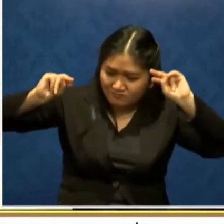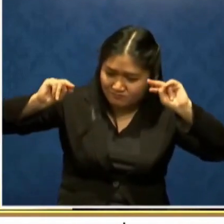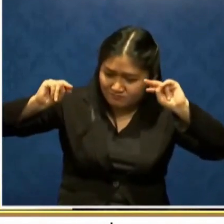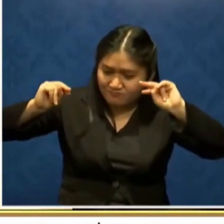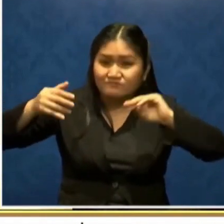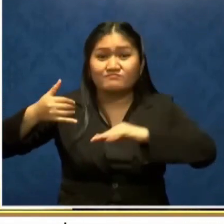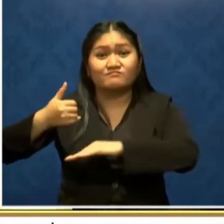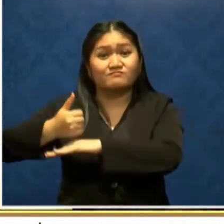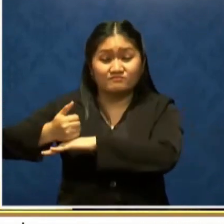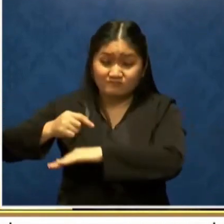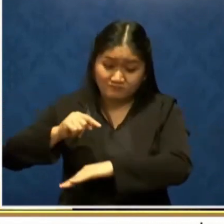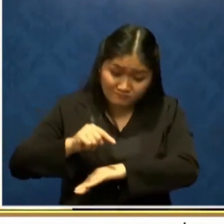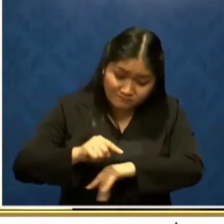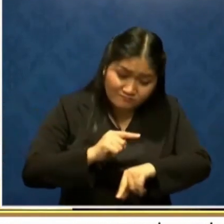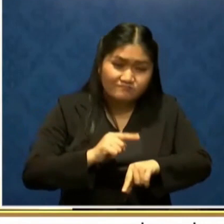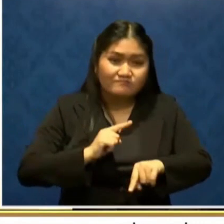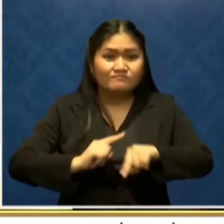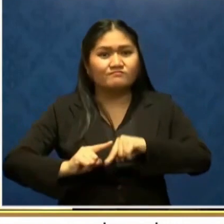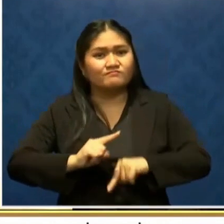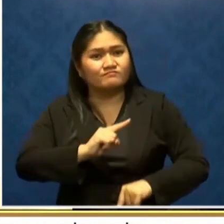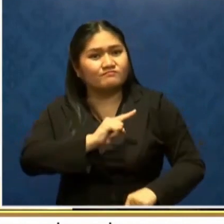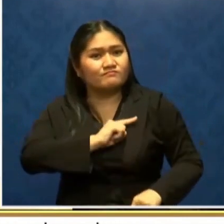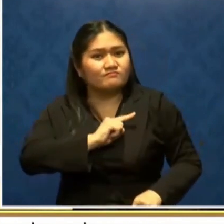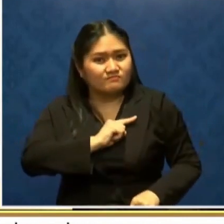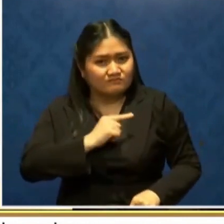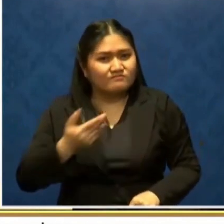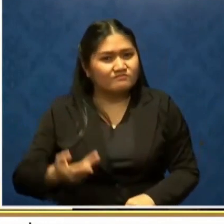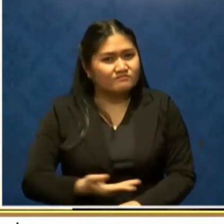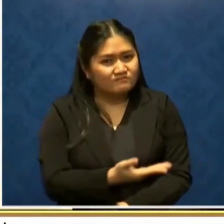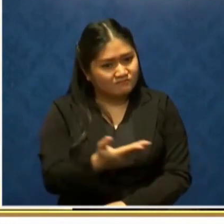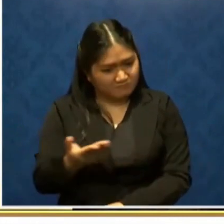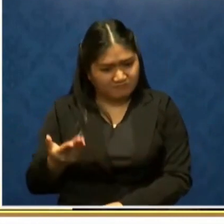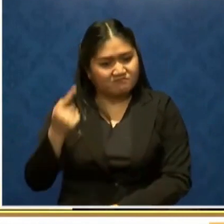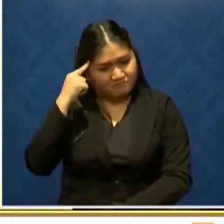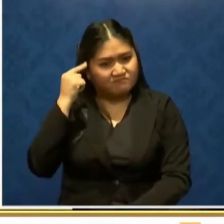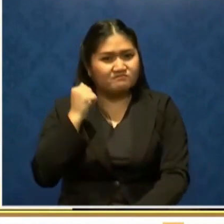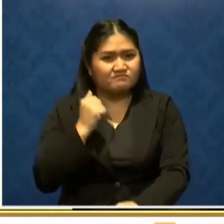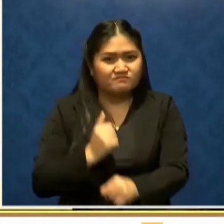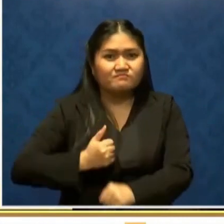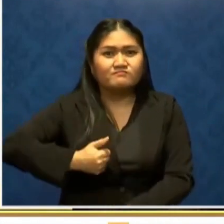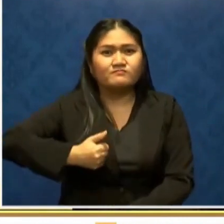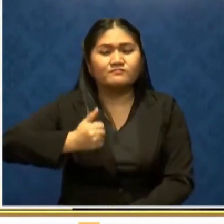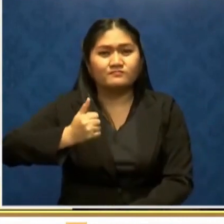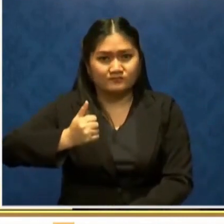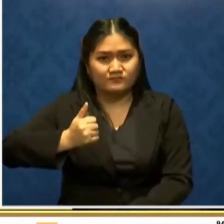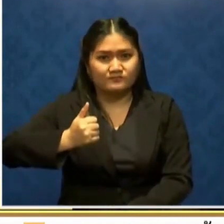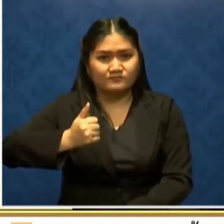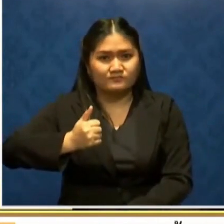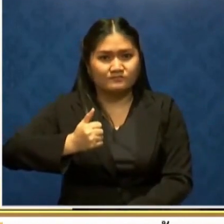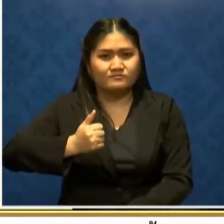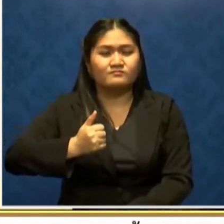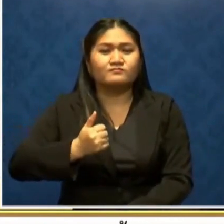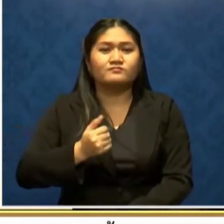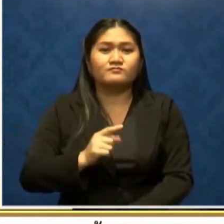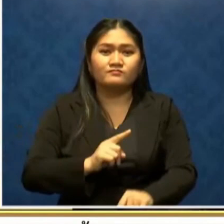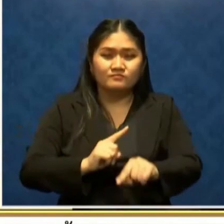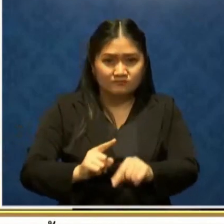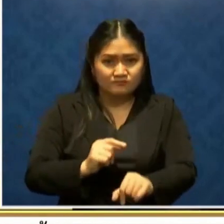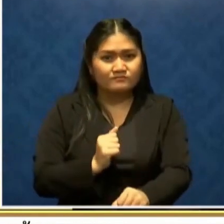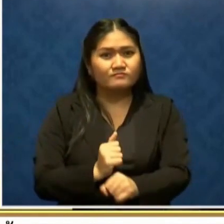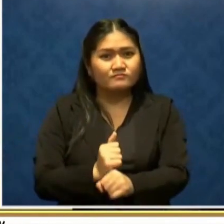พ้อมด้วยพกรวมรัฐบาล มีสักยภาพโพที่ในการทำมาร พ